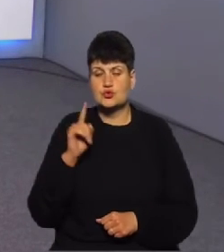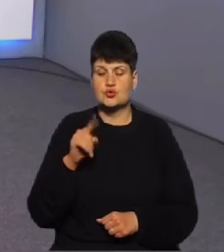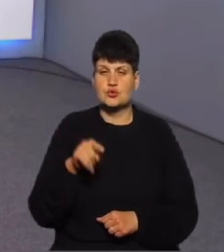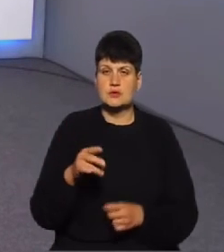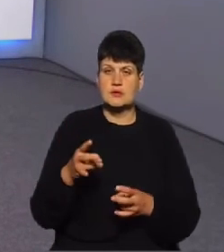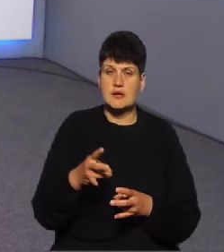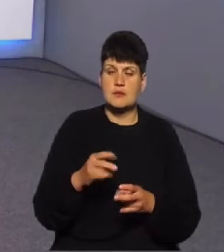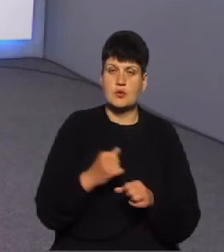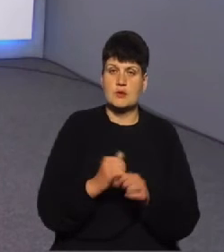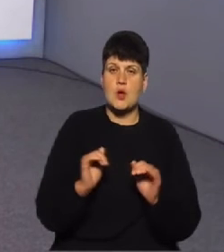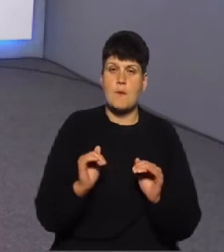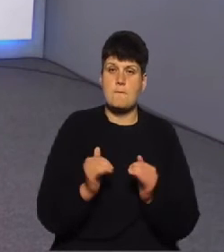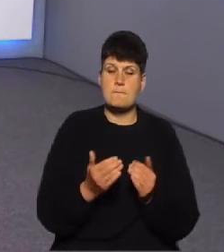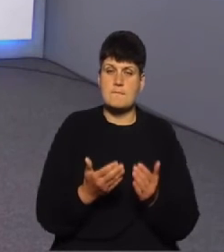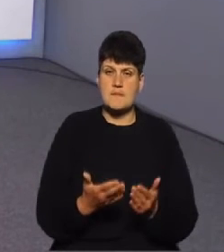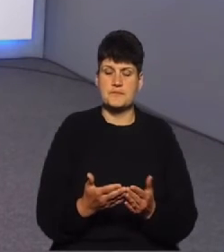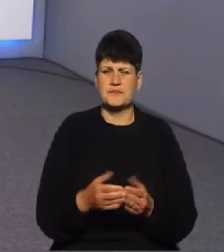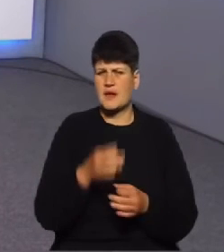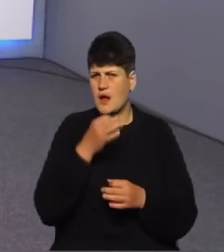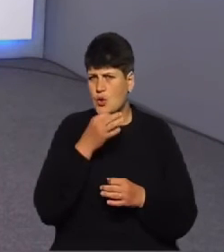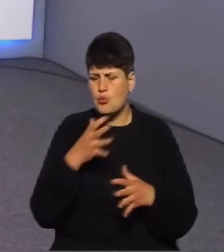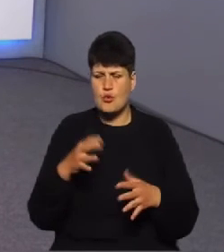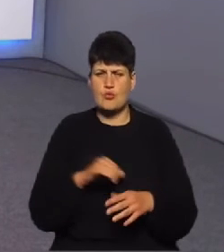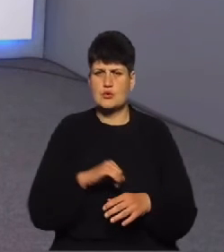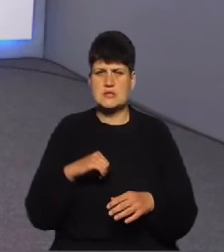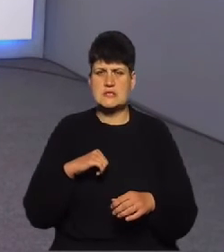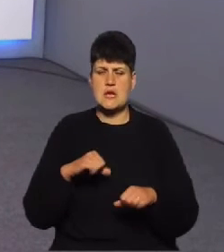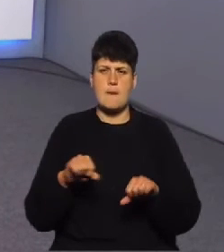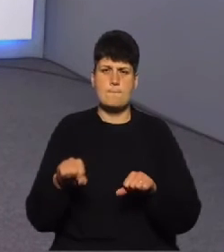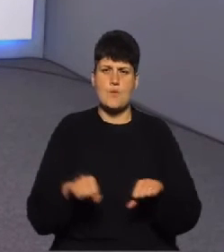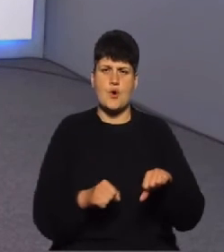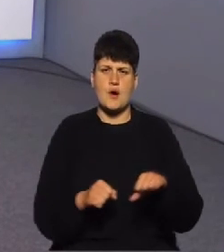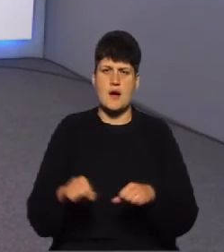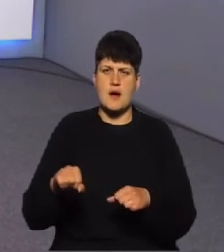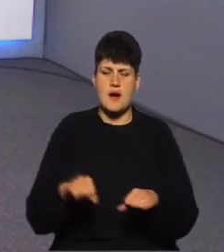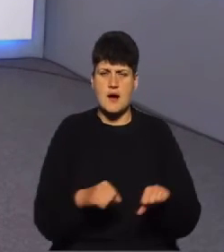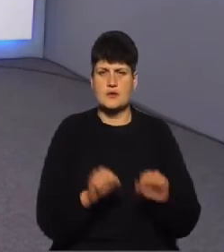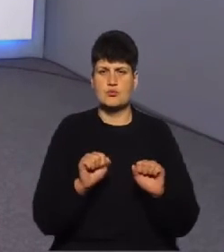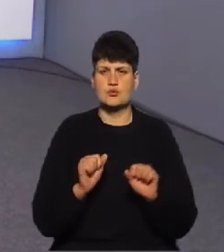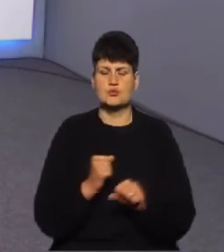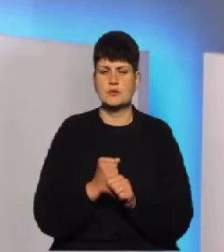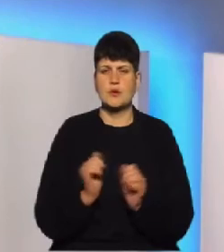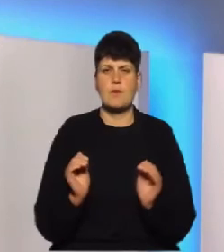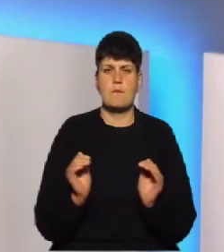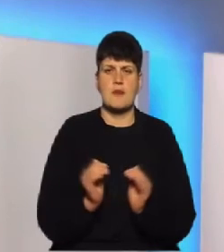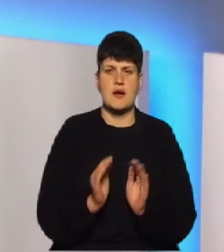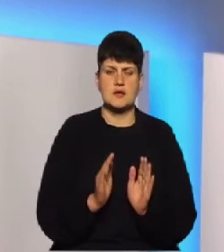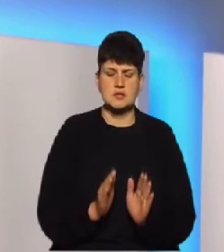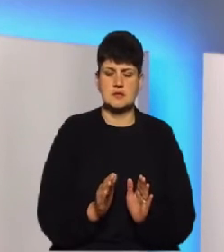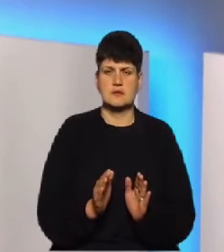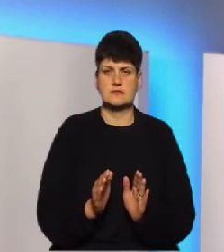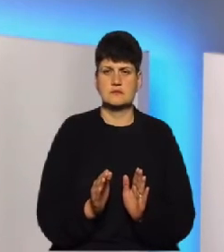обмеження на самокат. На будь-якому самокаті, мені здається, електросамокаті чи на будь-якому іншому транспортному засобі поставити обмеження. Просто визначити